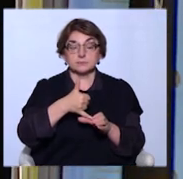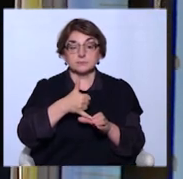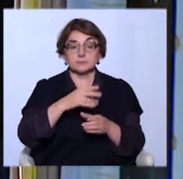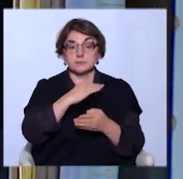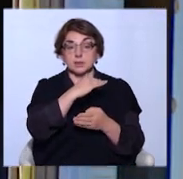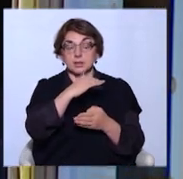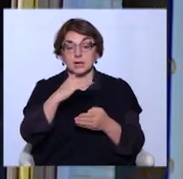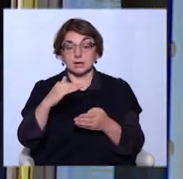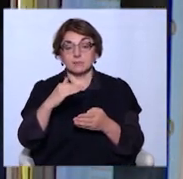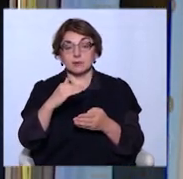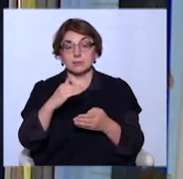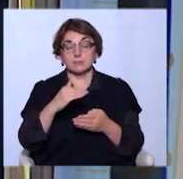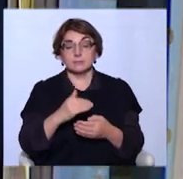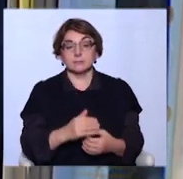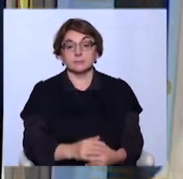ნახევარ